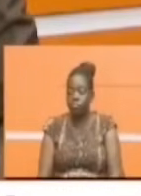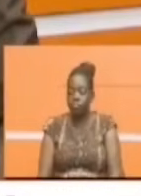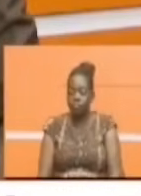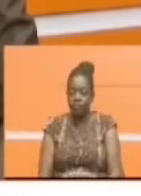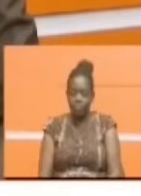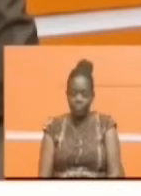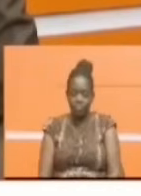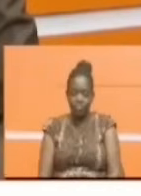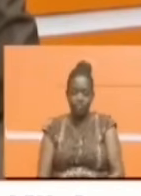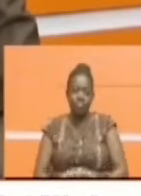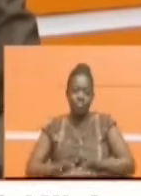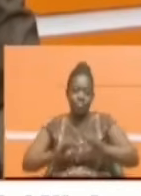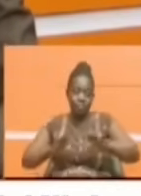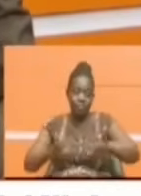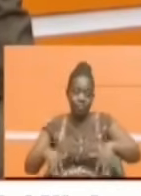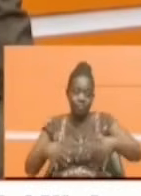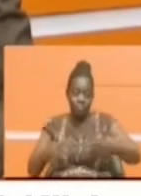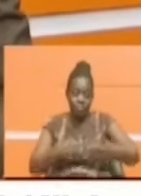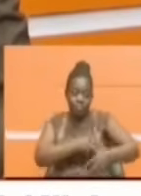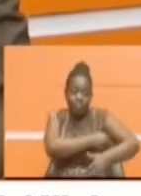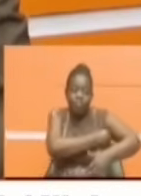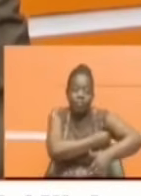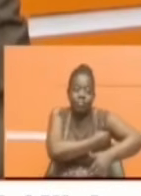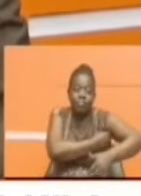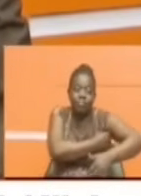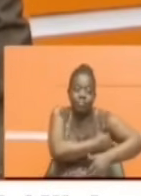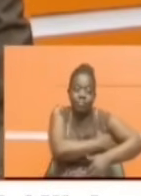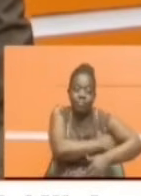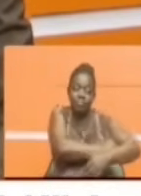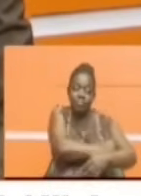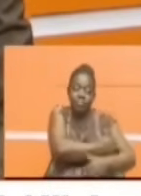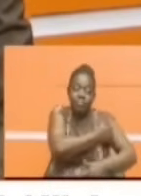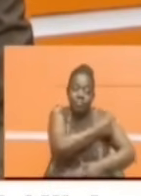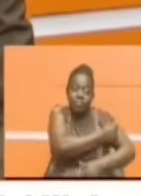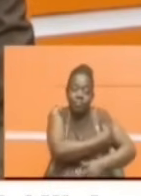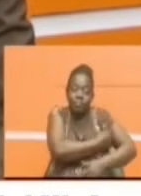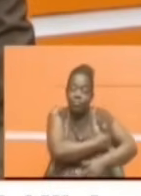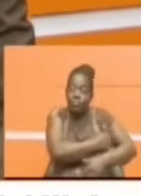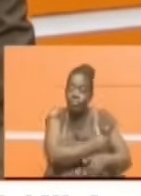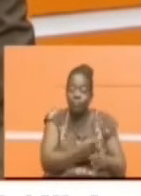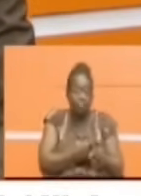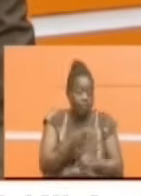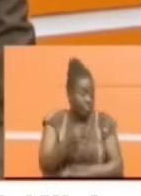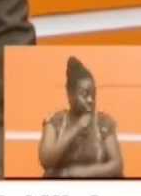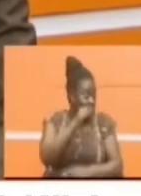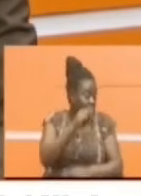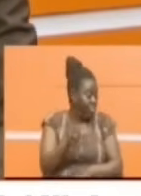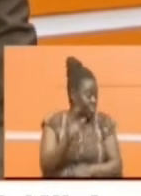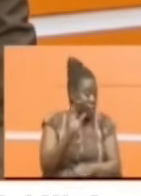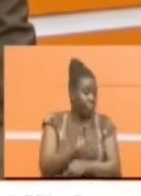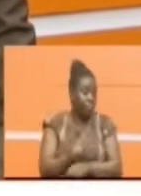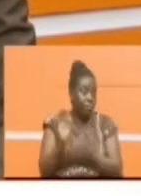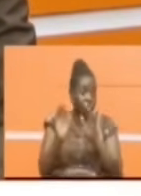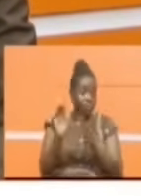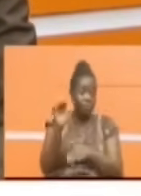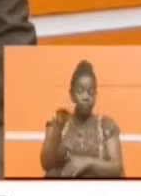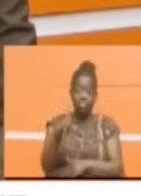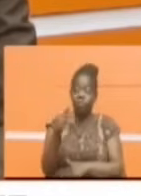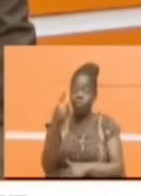Libadde Sanyu Jerere mu ssaza ekkulu ery'e Kampala. Bannamawulire mu Ekereziya bwe babadde bajaguza olunaku